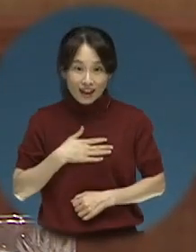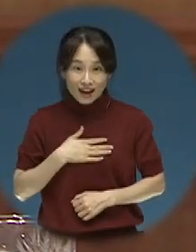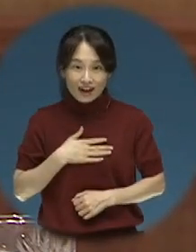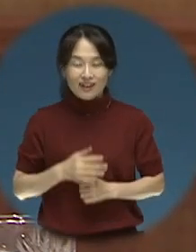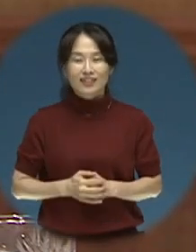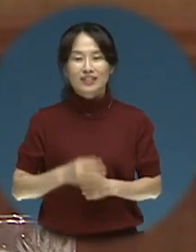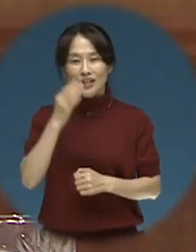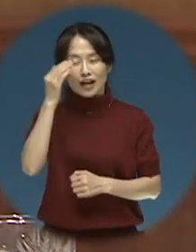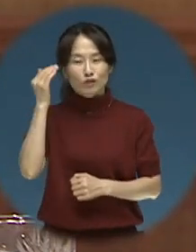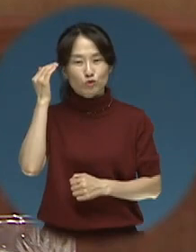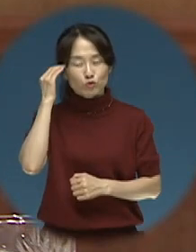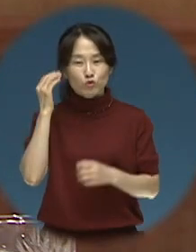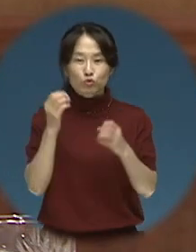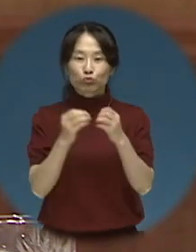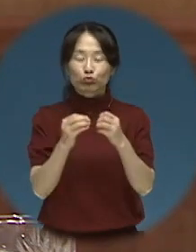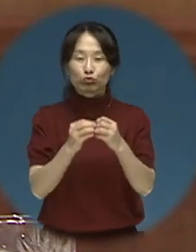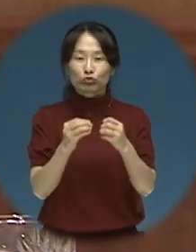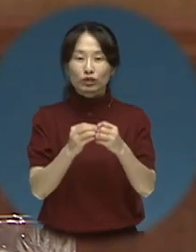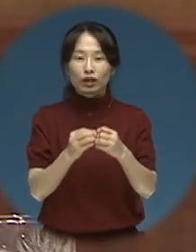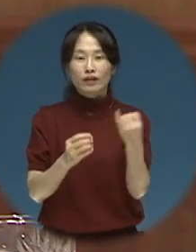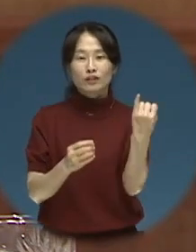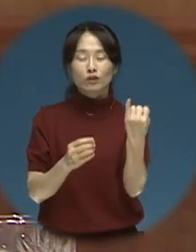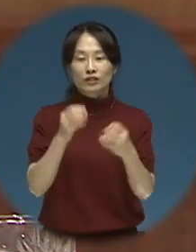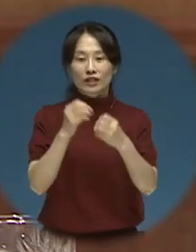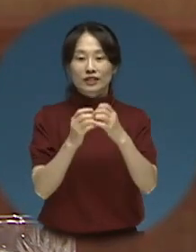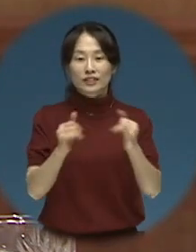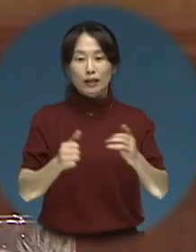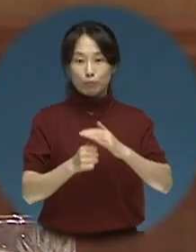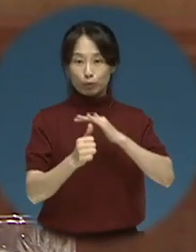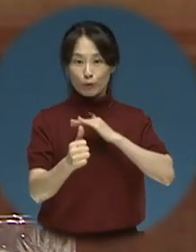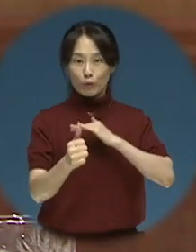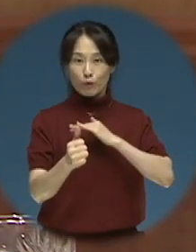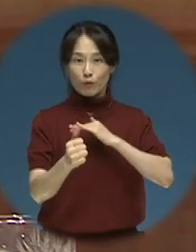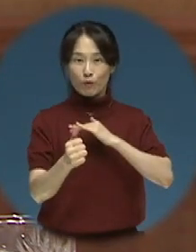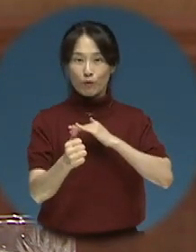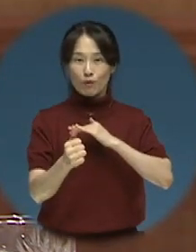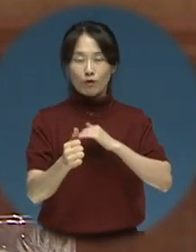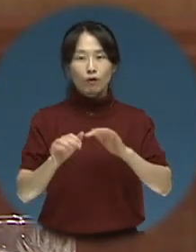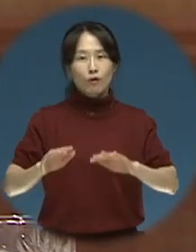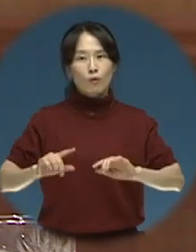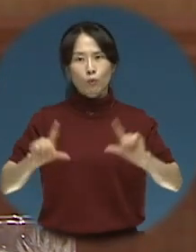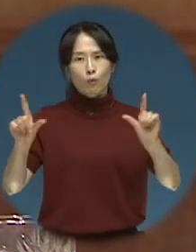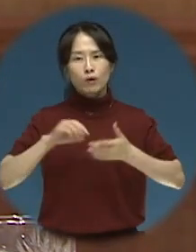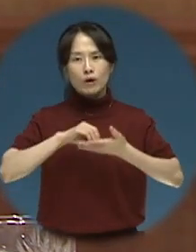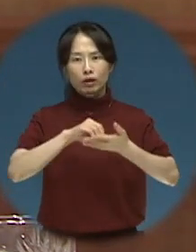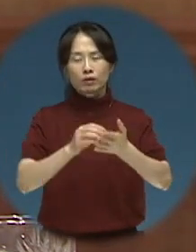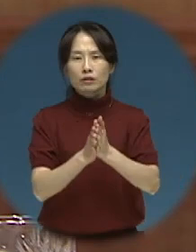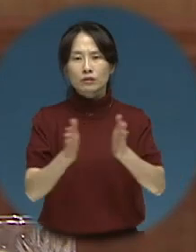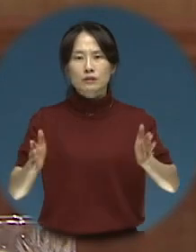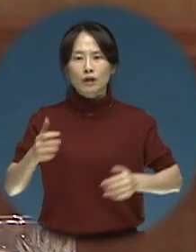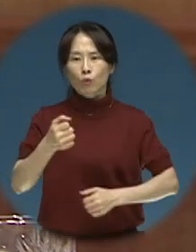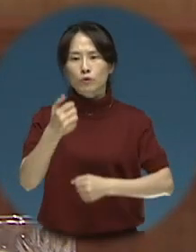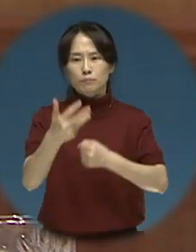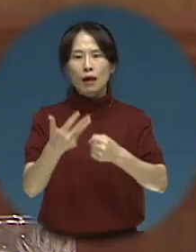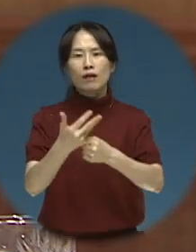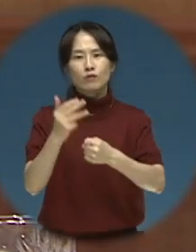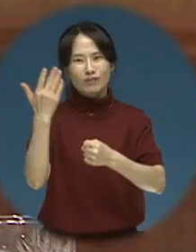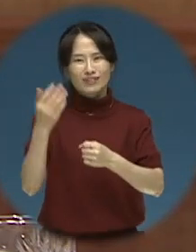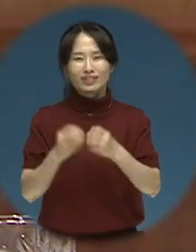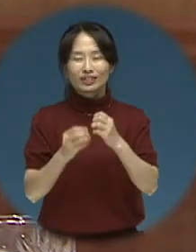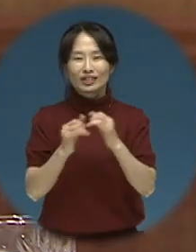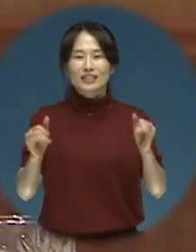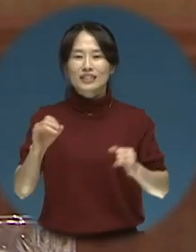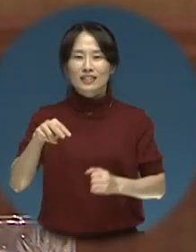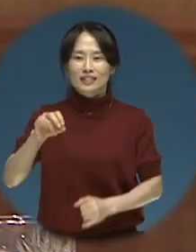한국 문단 시, 여성 시의 대표, 올해로 벌써 등단 58년이십니다.